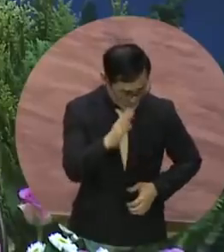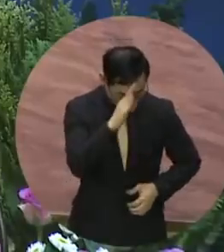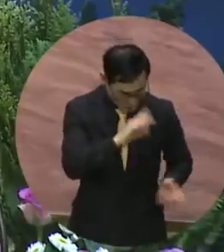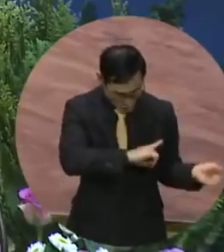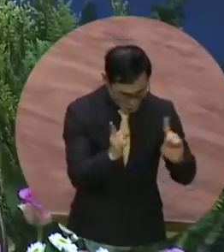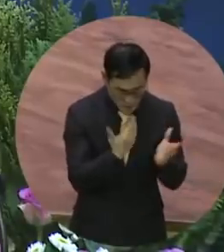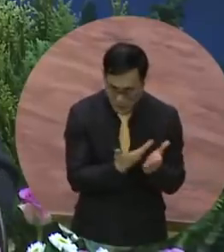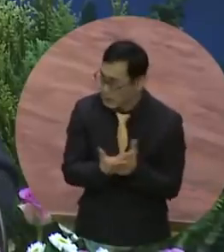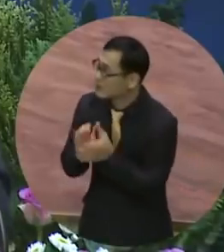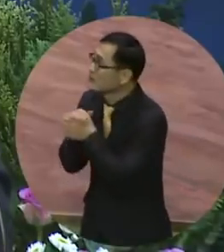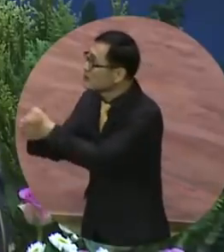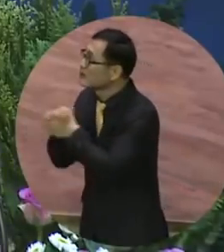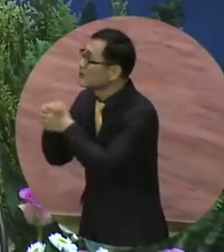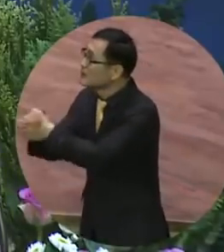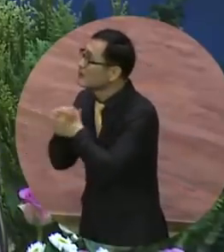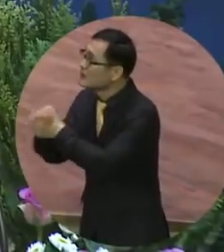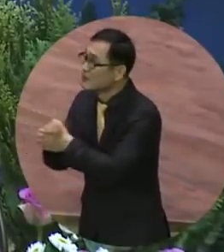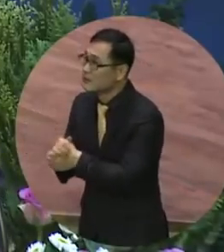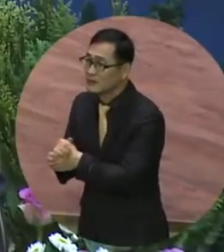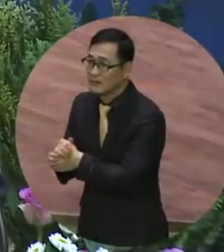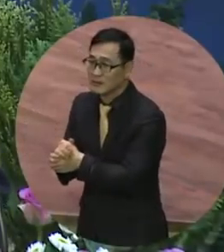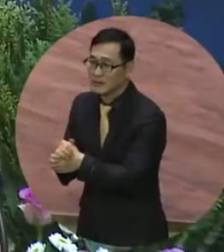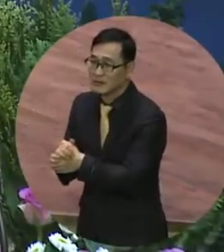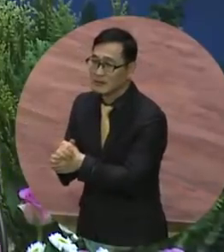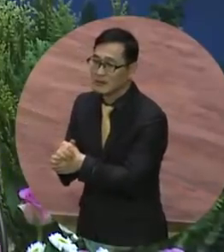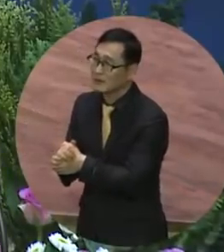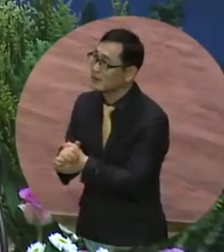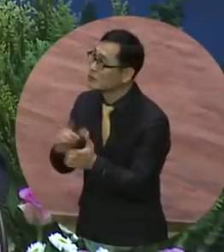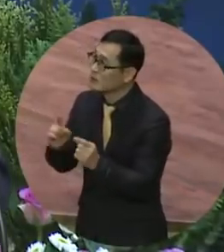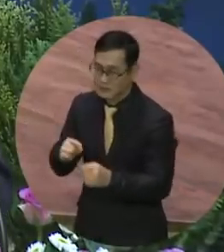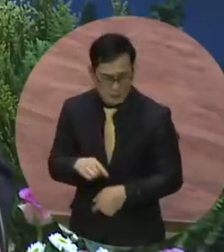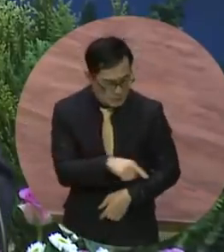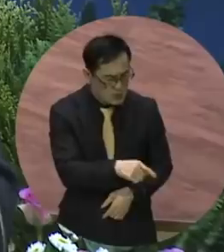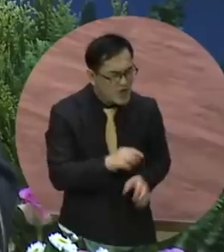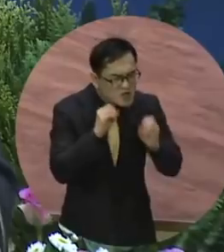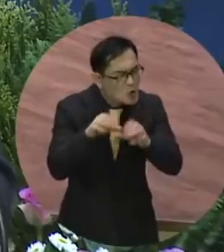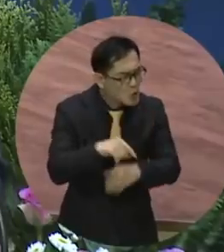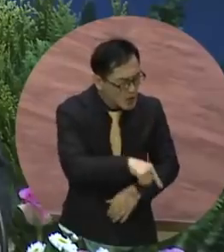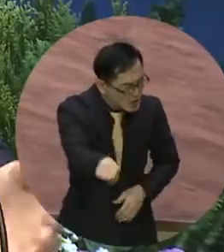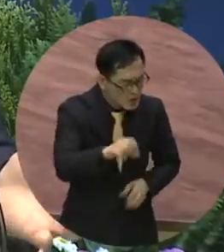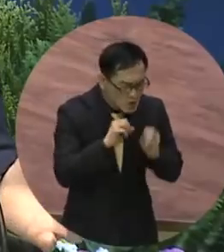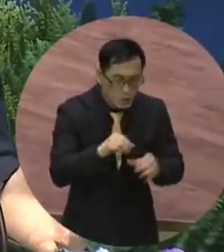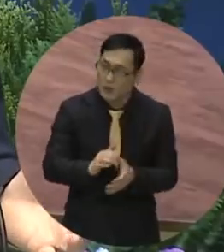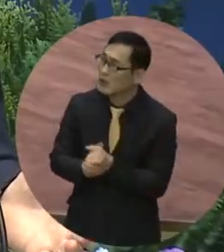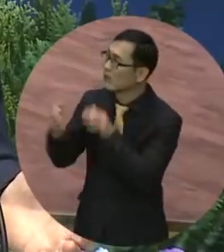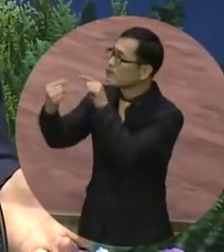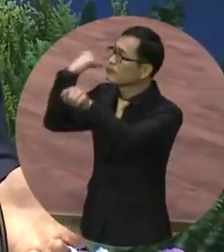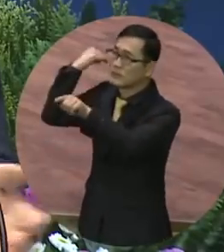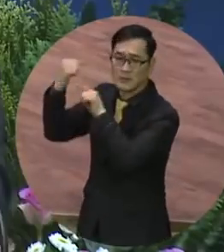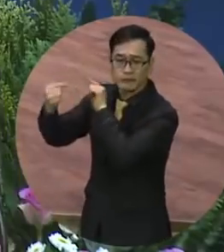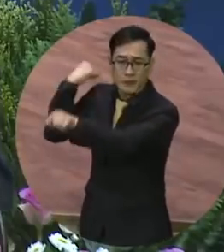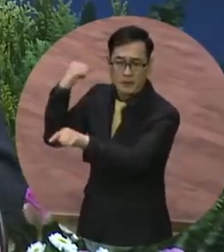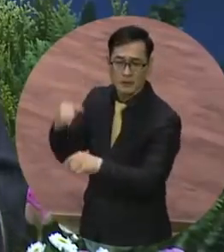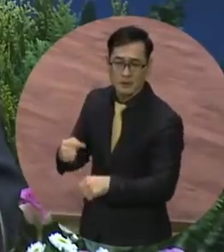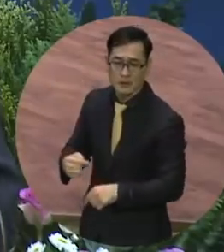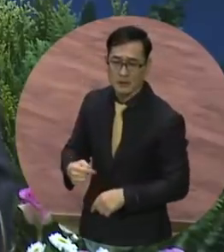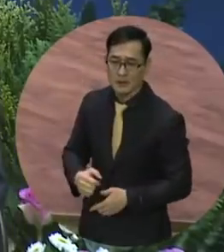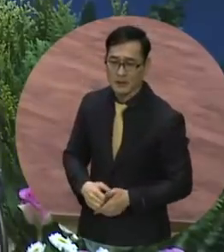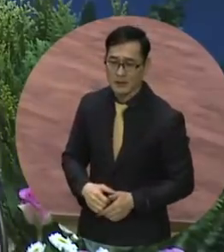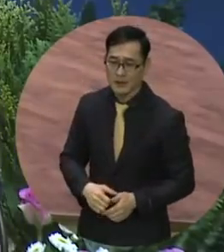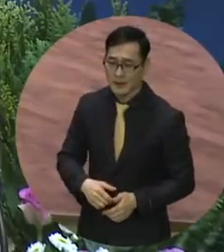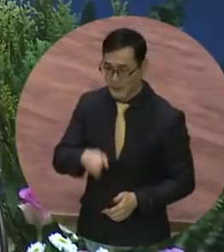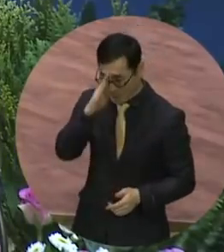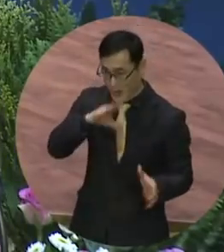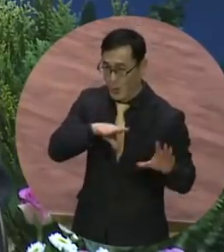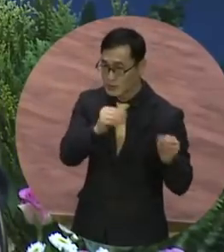나는 내 건 기도하는데 하나님은 당신 거 말하는 거예요. 당신 하는 걸 하라는 거예요. 그거 해봤어야지. 물어봐서 어떻게